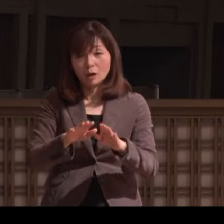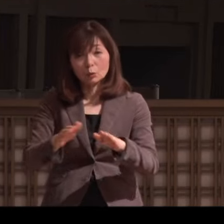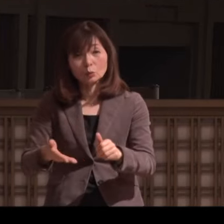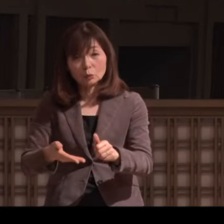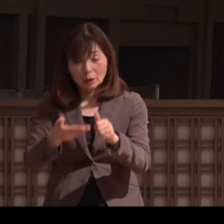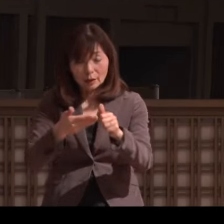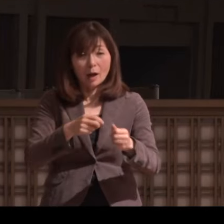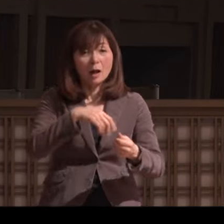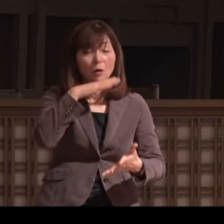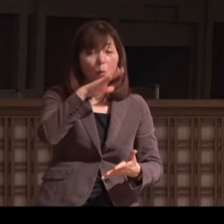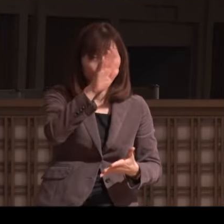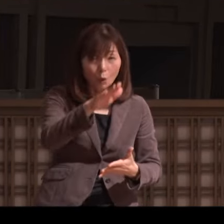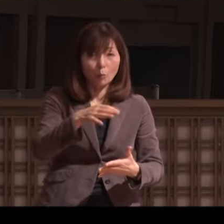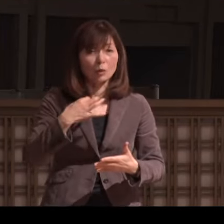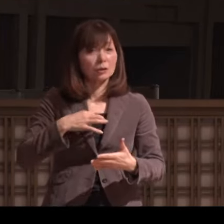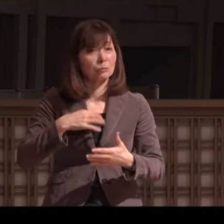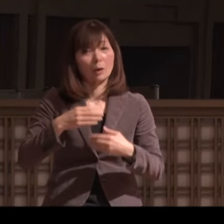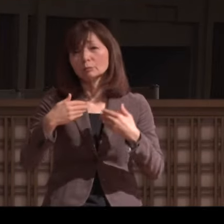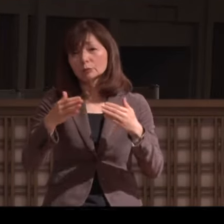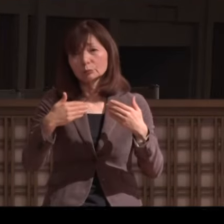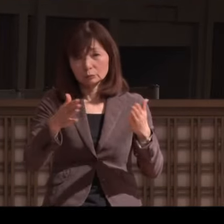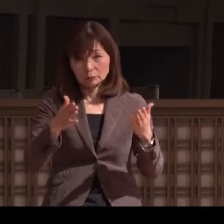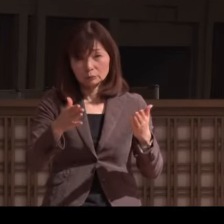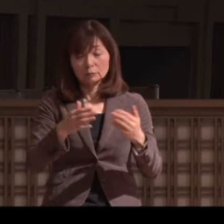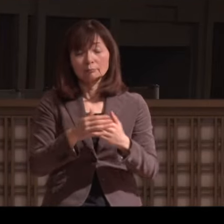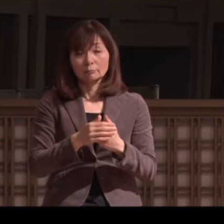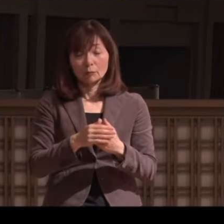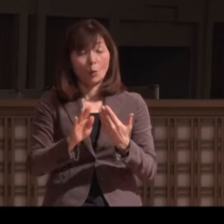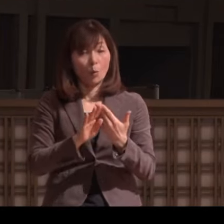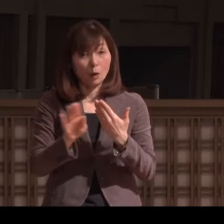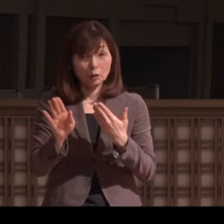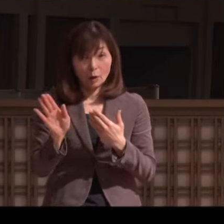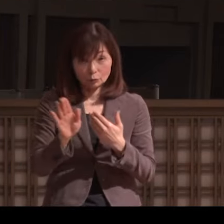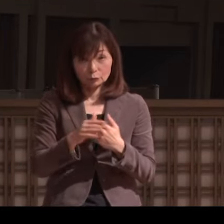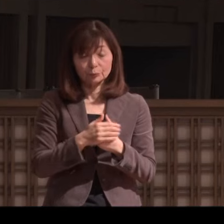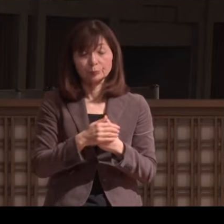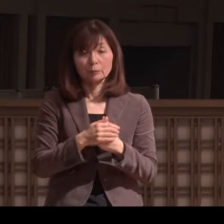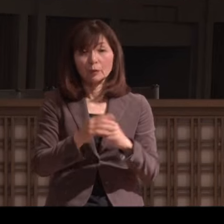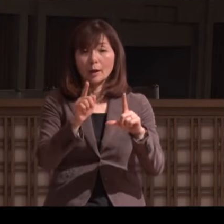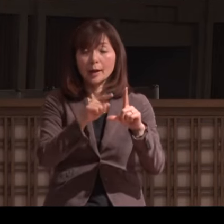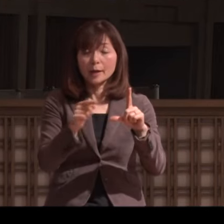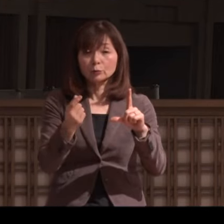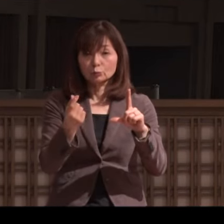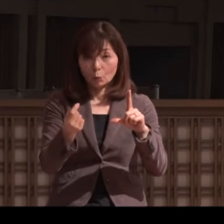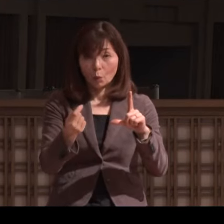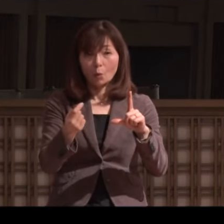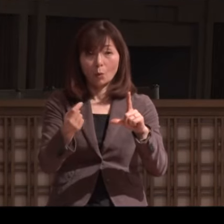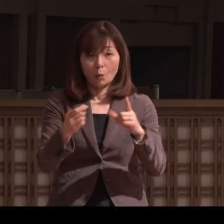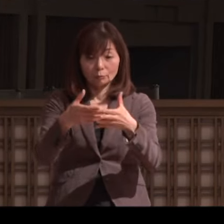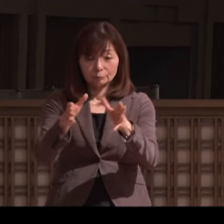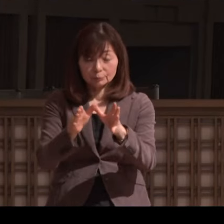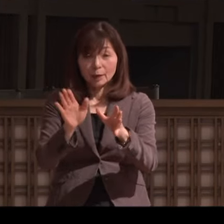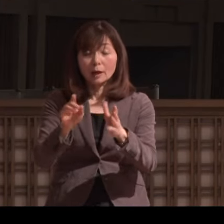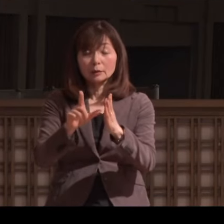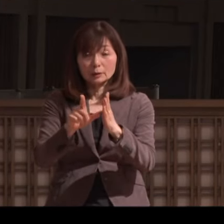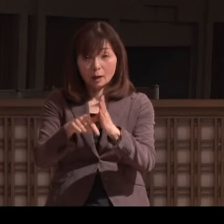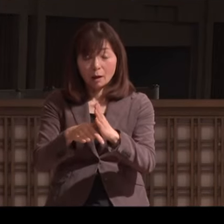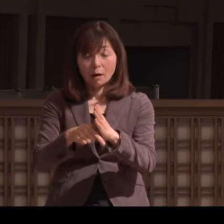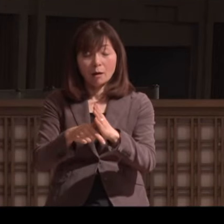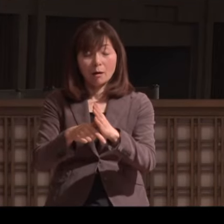なくなりますぜこれあると思うんですよねまだあるでしょうあのエルモみたいな仕組みがあってみんなといろんな活動